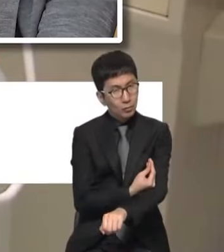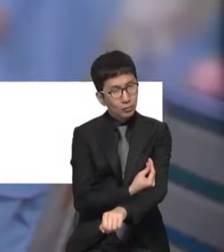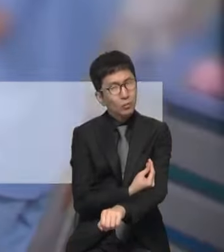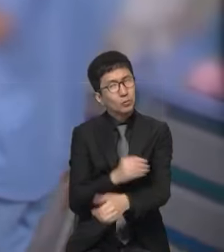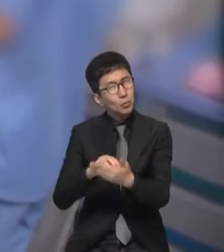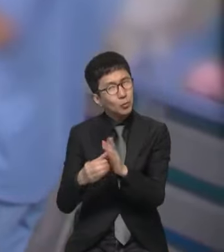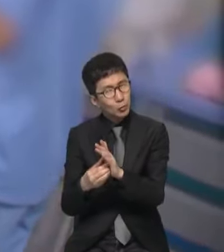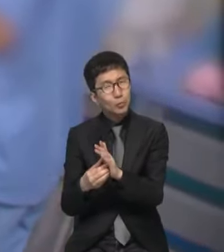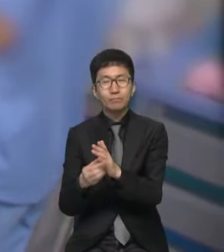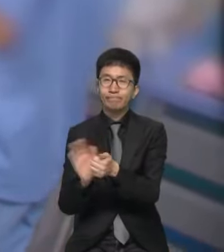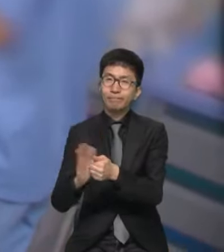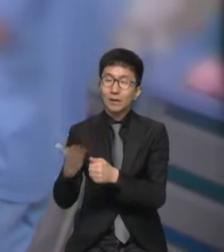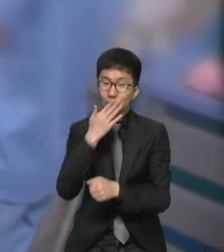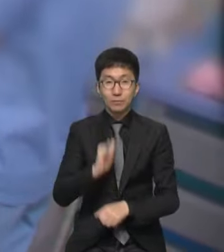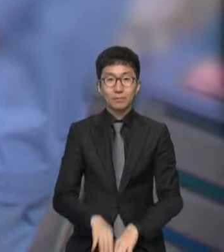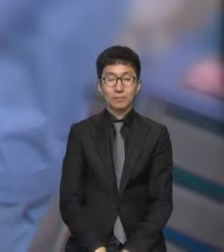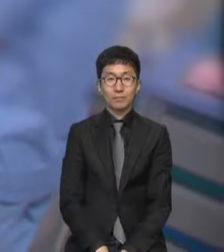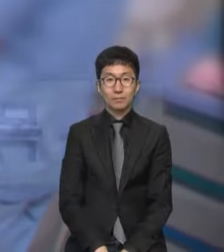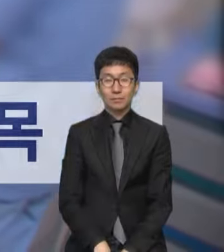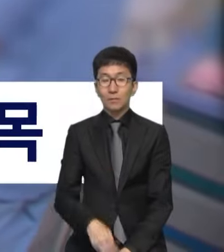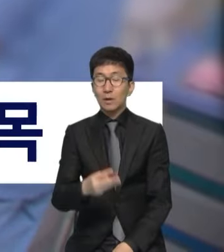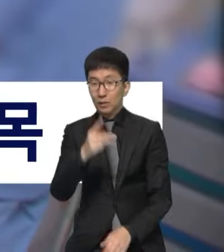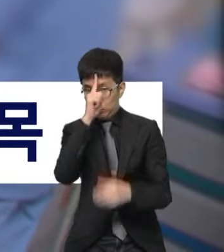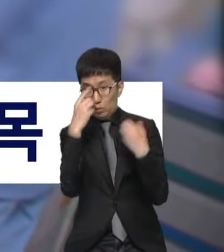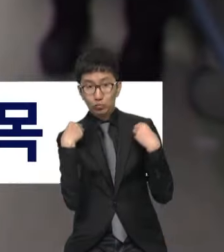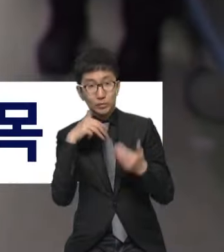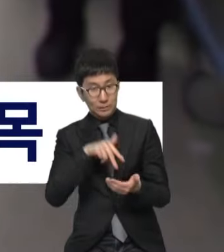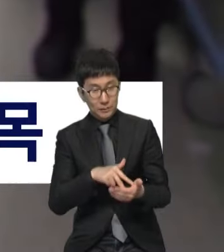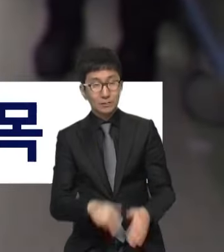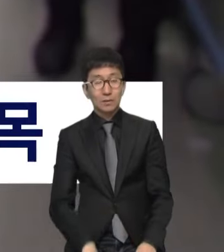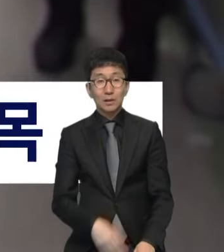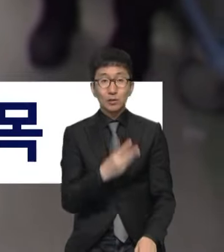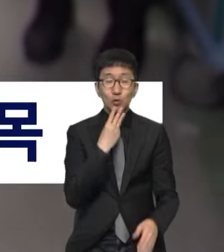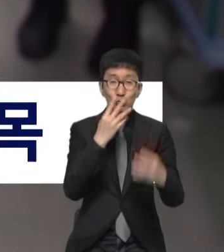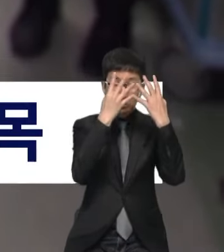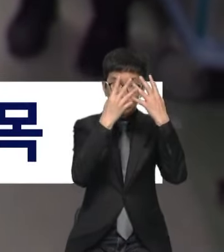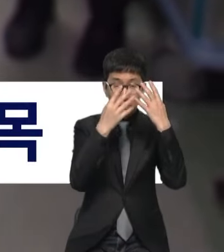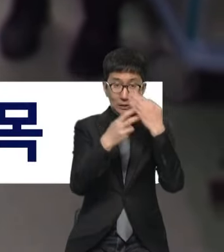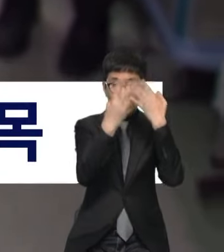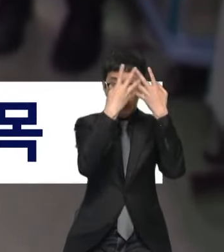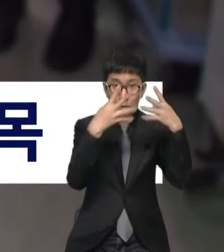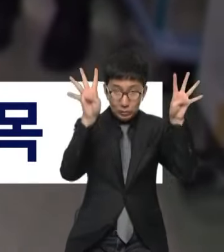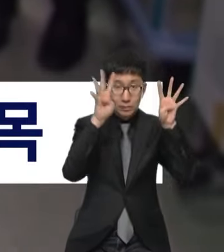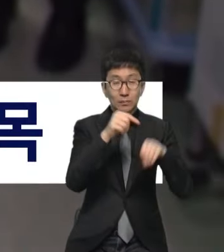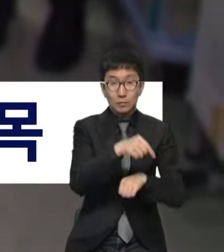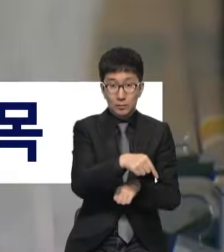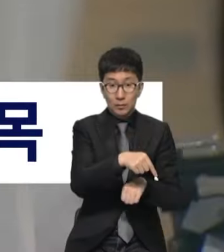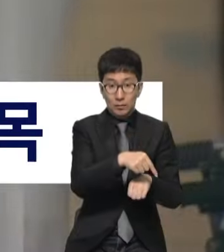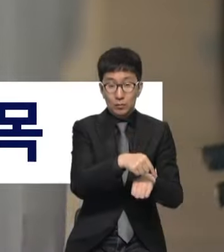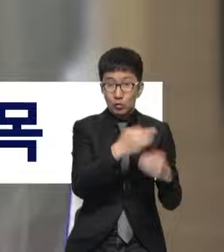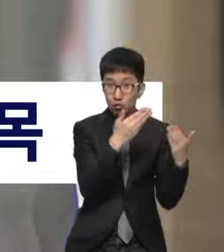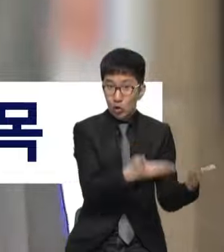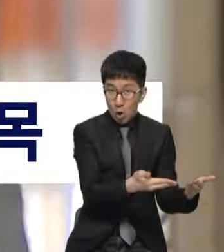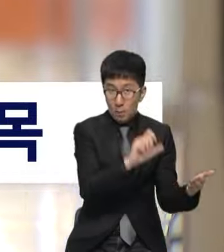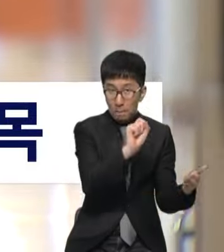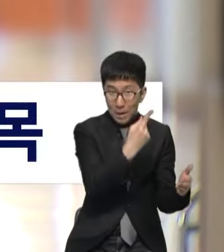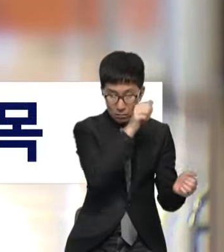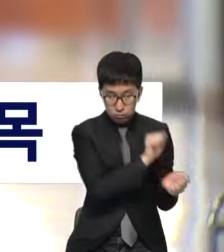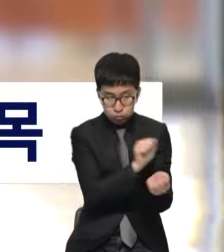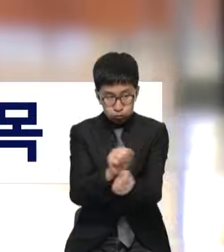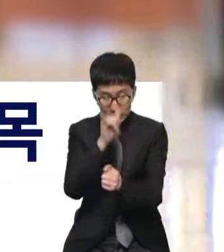있거든요. 정부는 서울의대 교수들의 휴진 결정이 다른 병원에도 영향을 미칠지 향후 파장에 주목하고